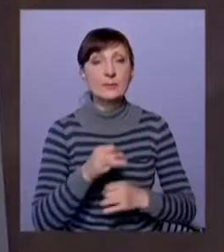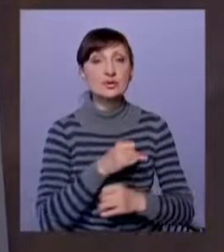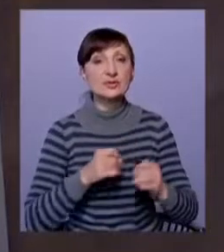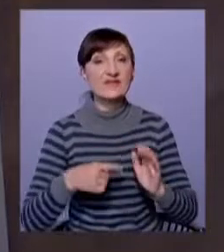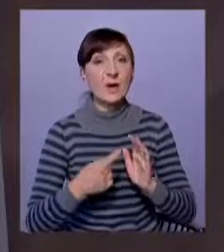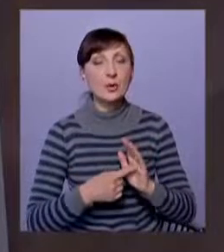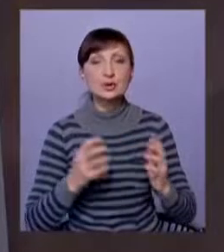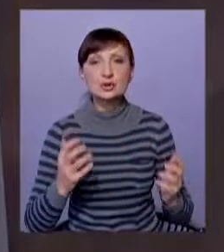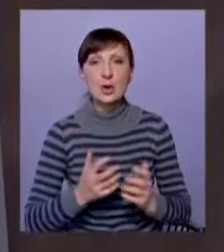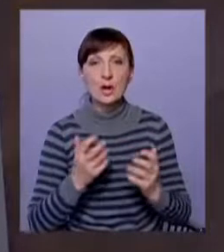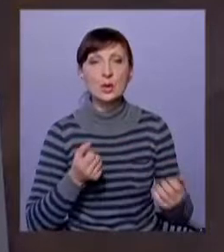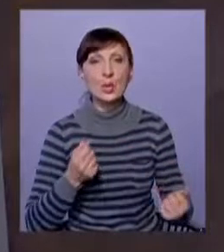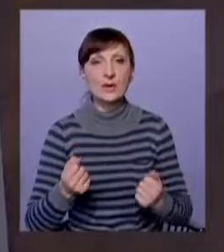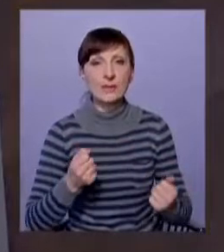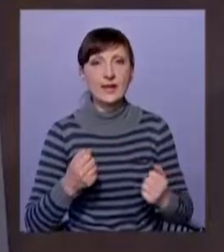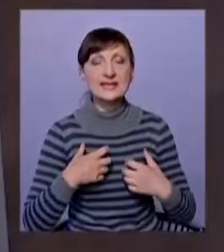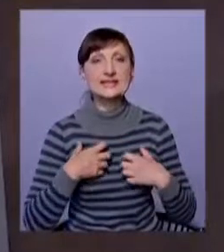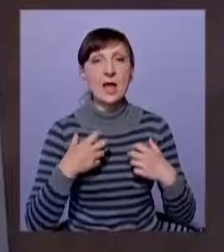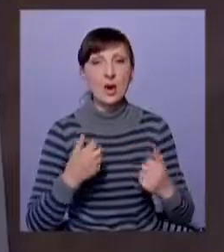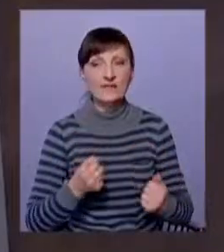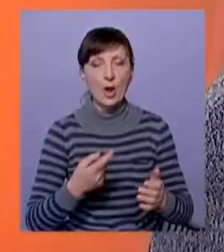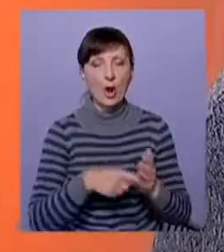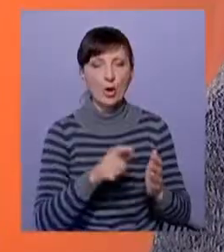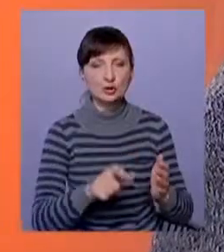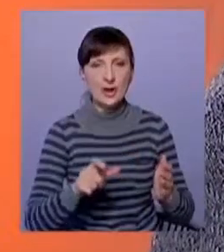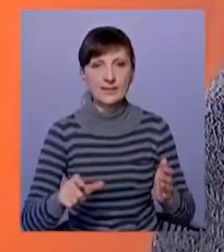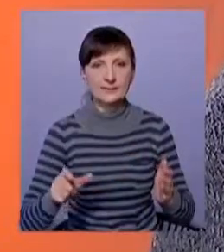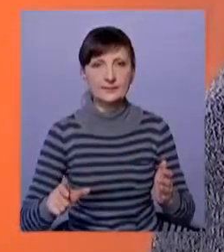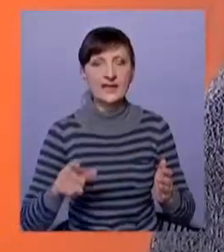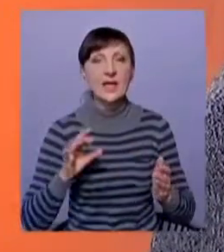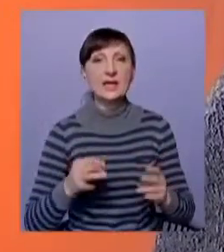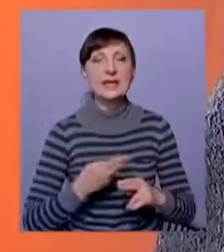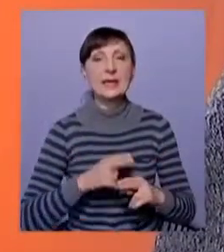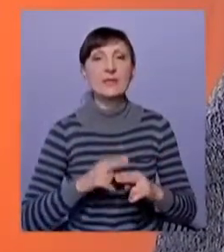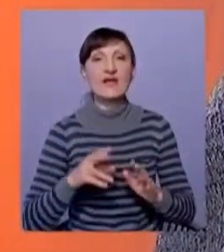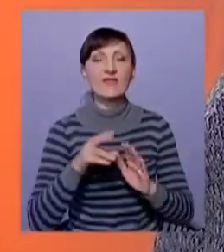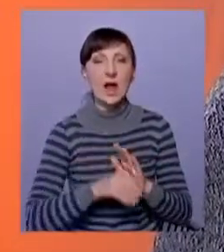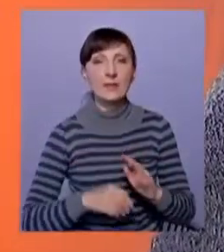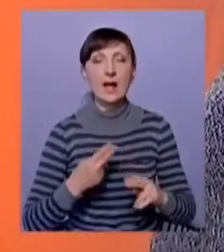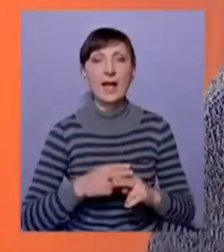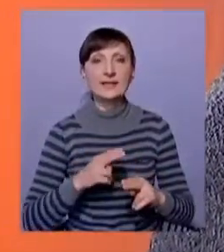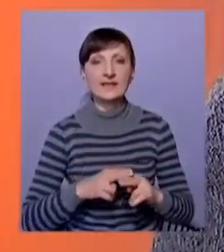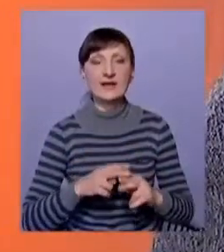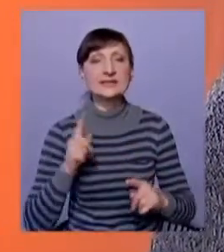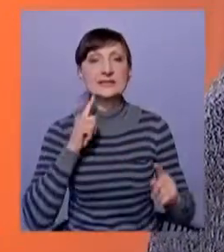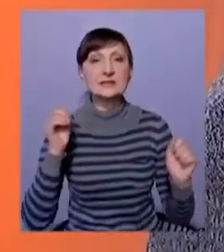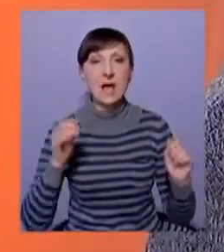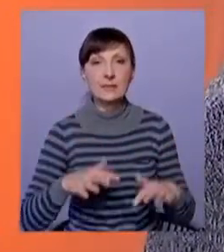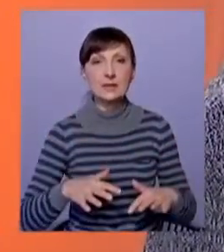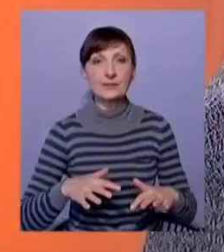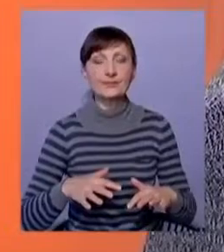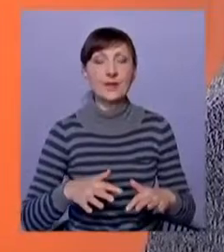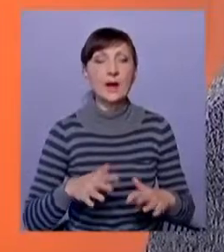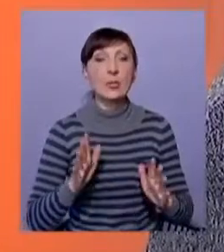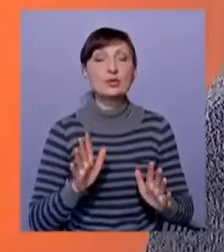вопросы сохранения и укрепления здоровья горожан. И именно в рамках этого саммита